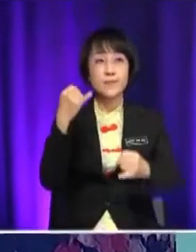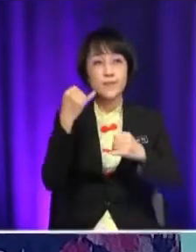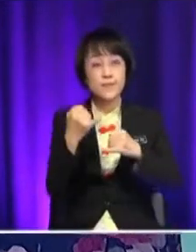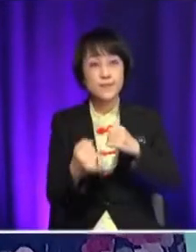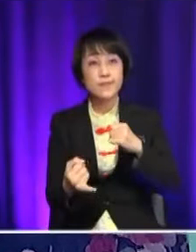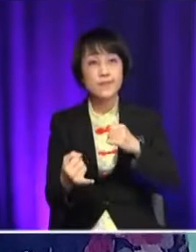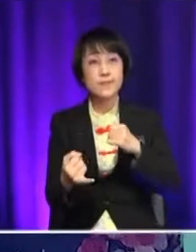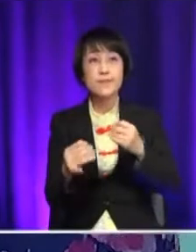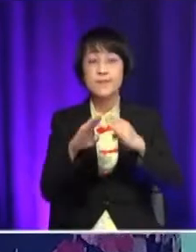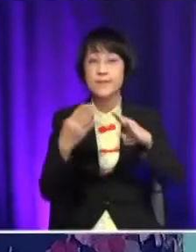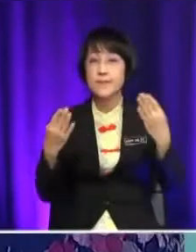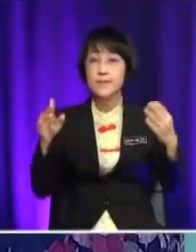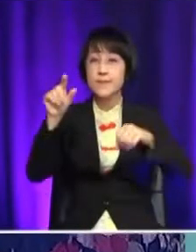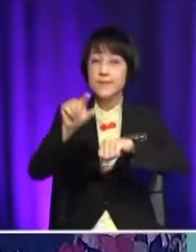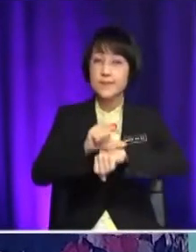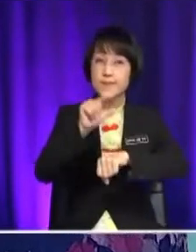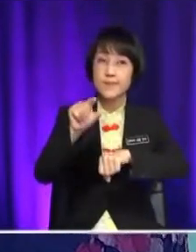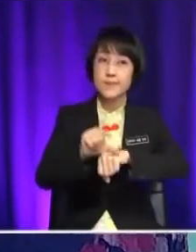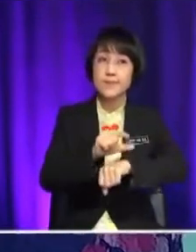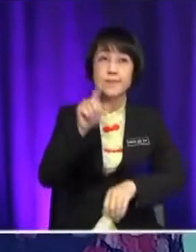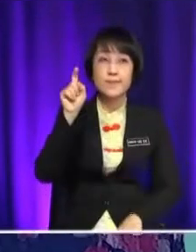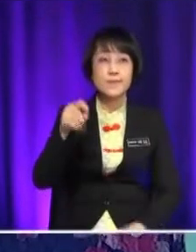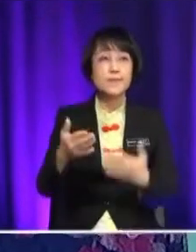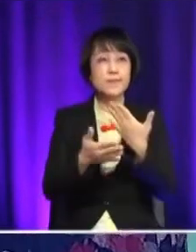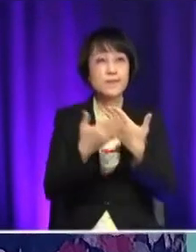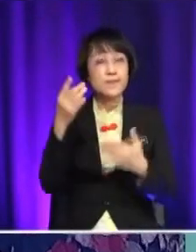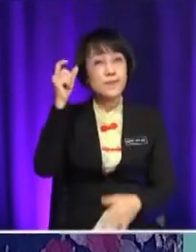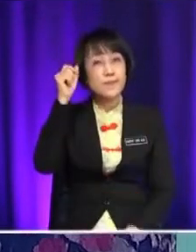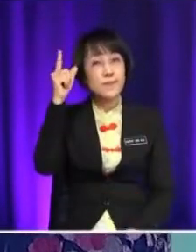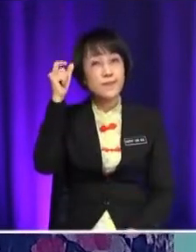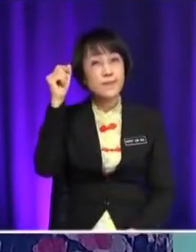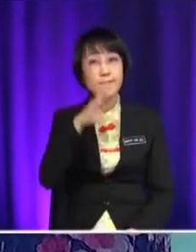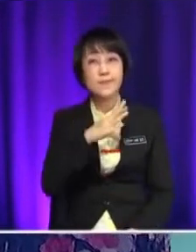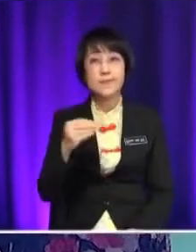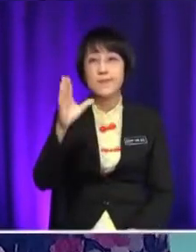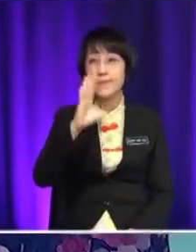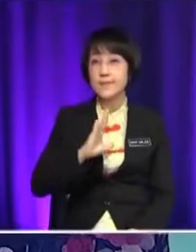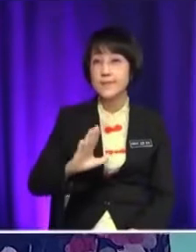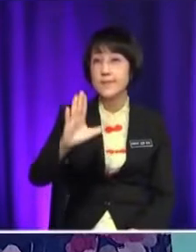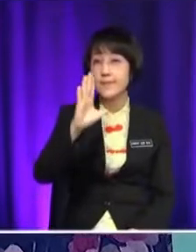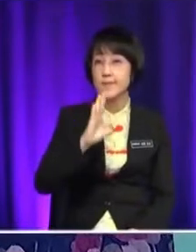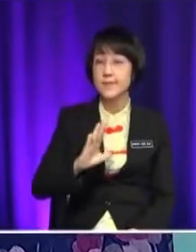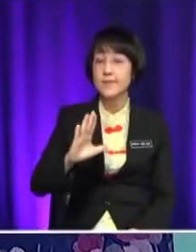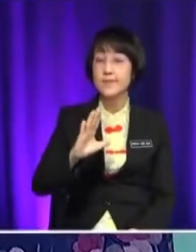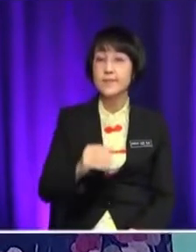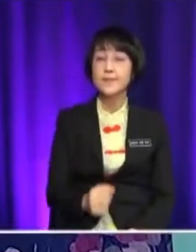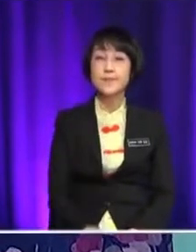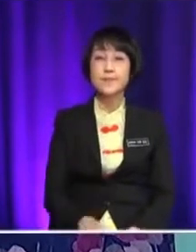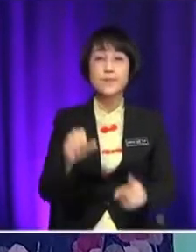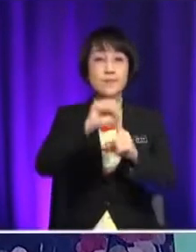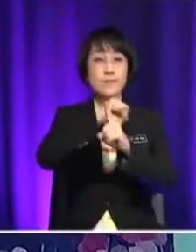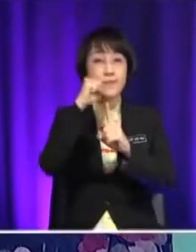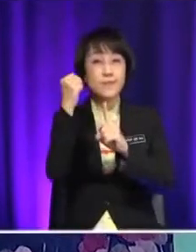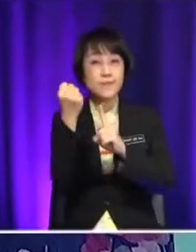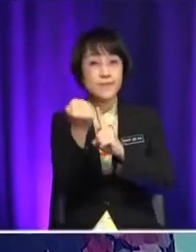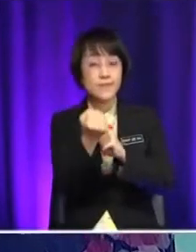Melayu, bahasa yang digunakan mestilah mudah dan formal. Maknanya situasi